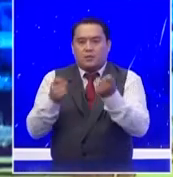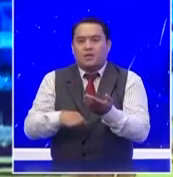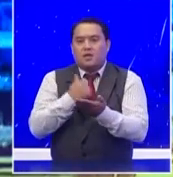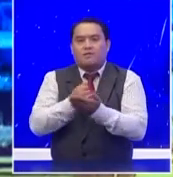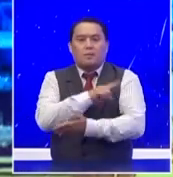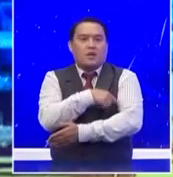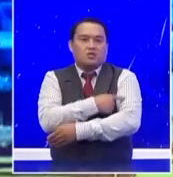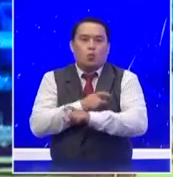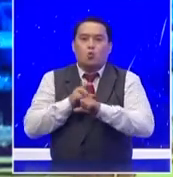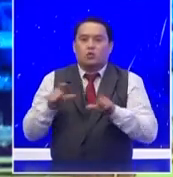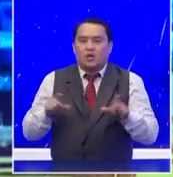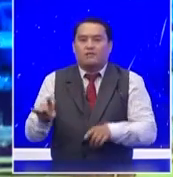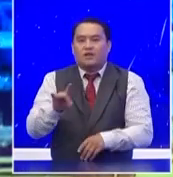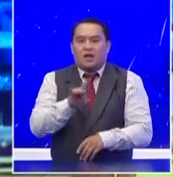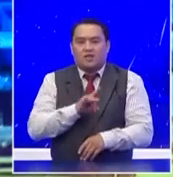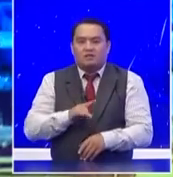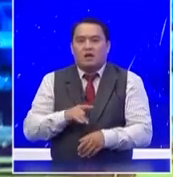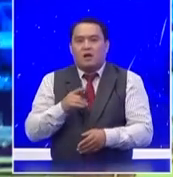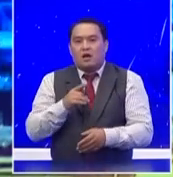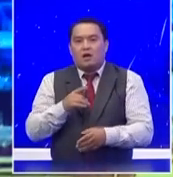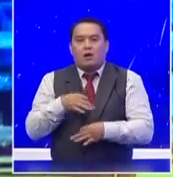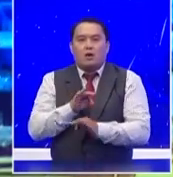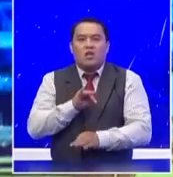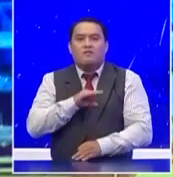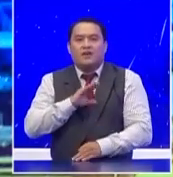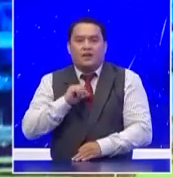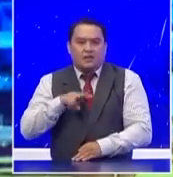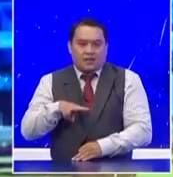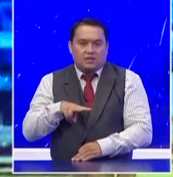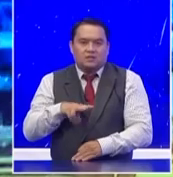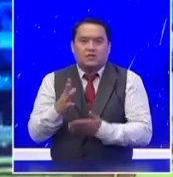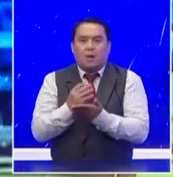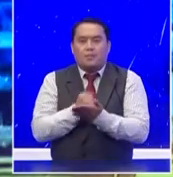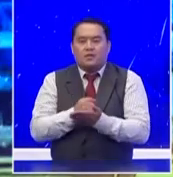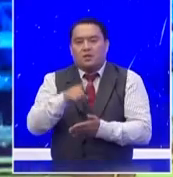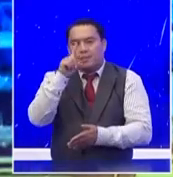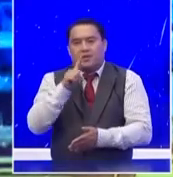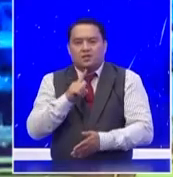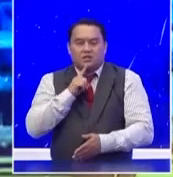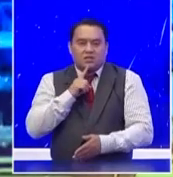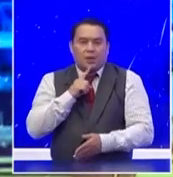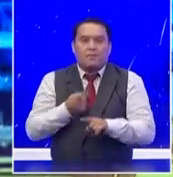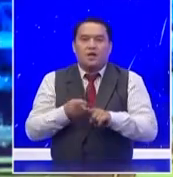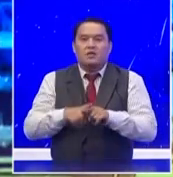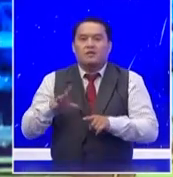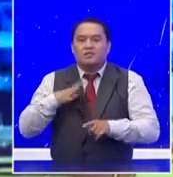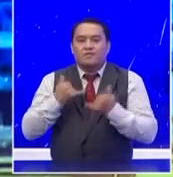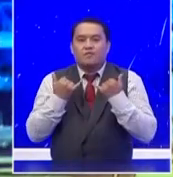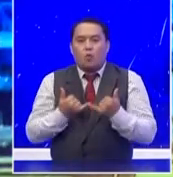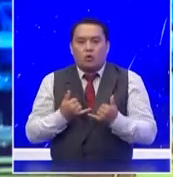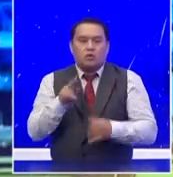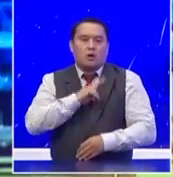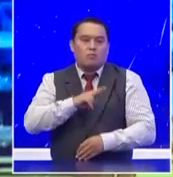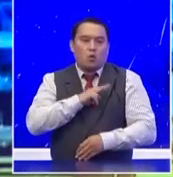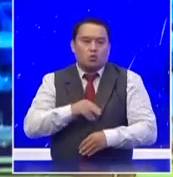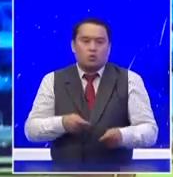требований к медицинским учреждениям региона является наличие аппаратов ИВЛ и запаса препаратов на 1,5 месяца. На сегодняшний день работа